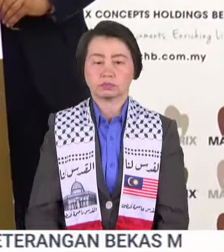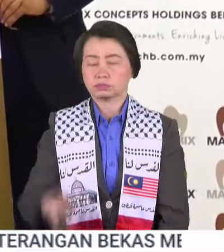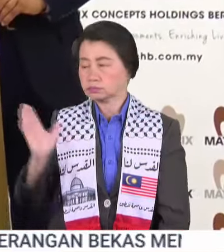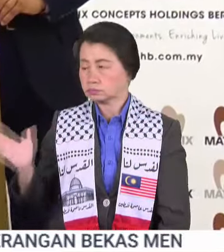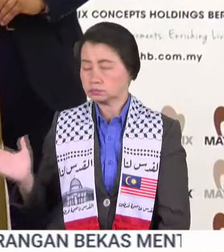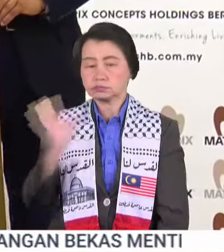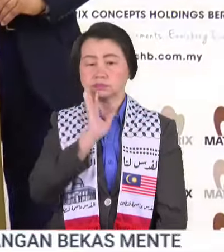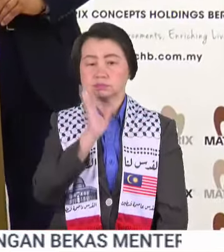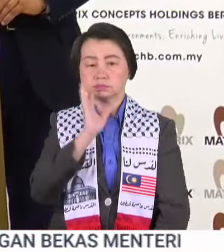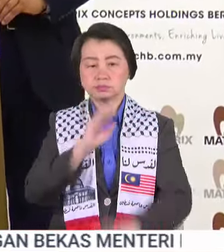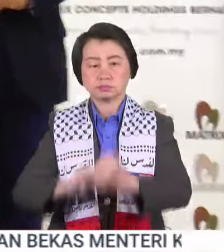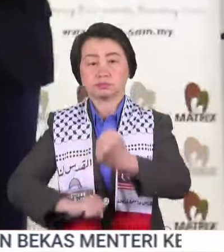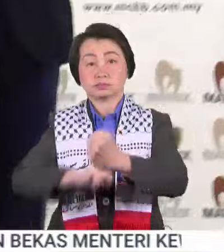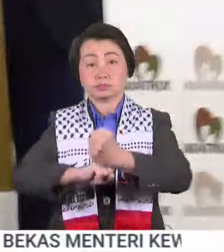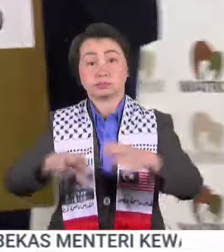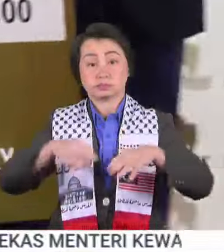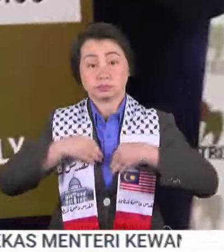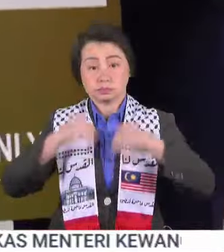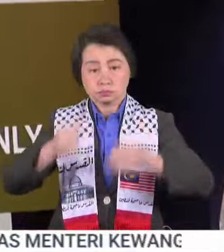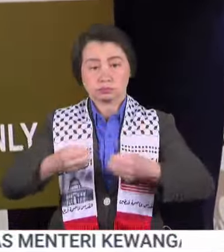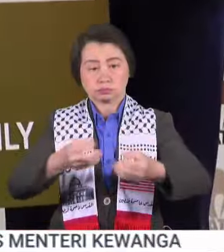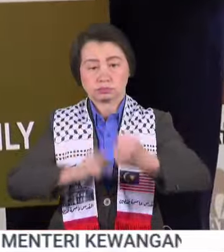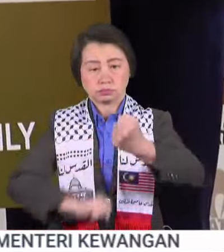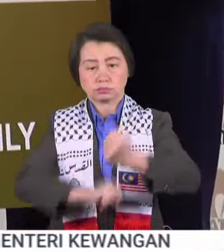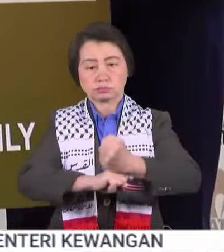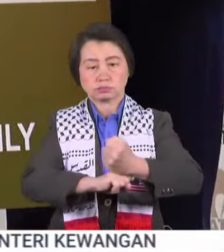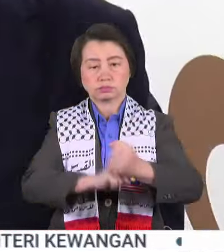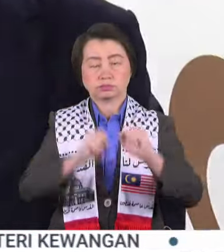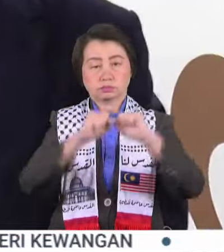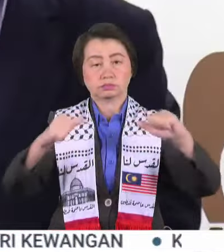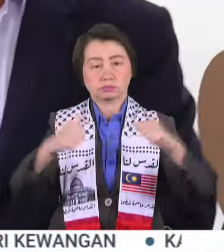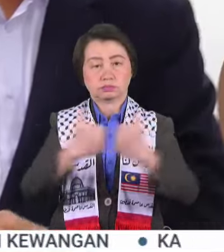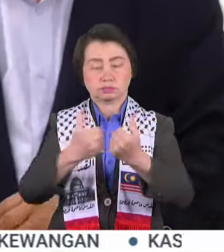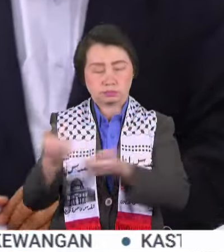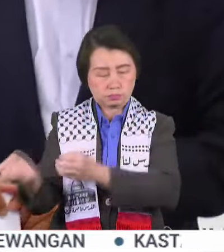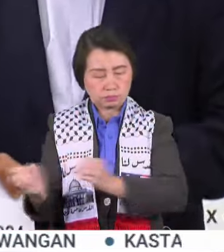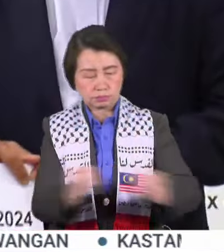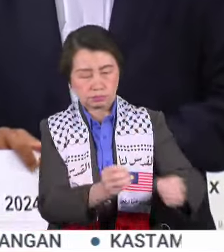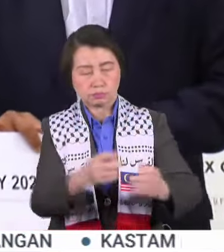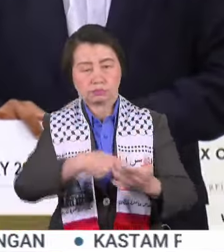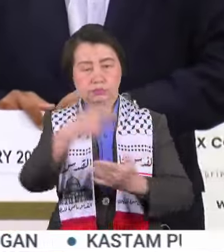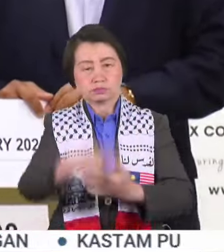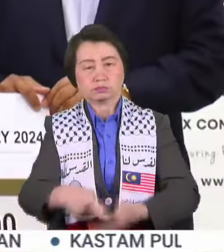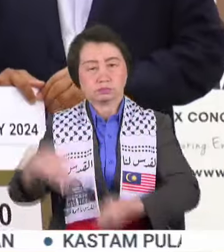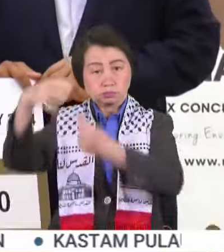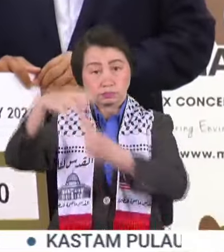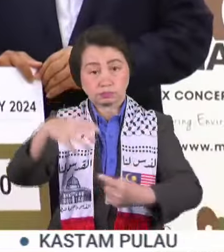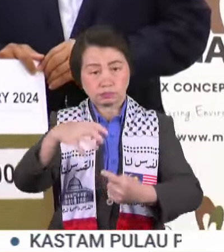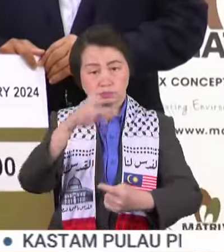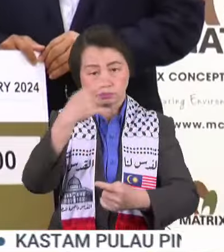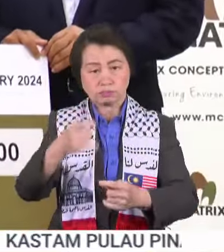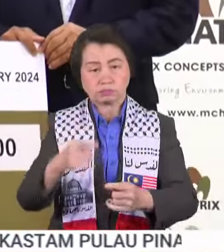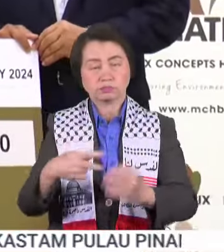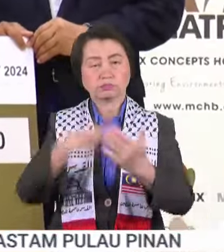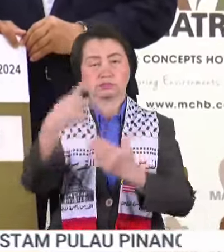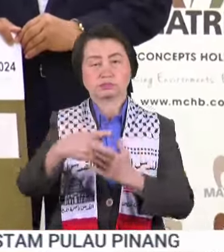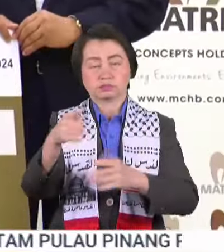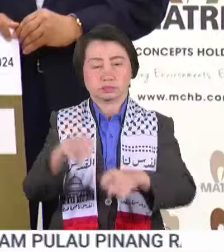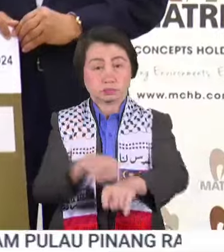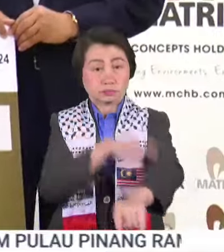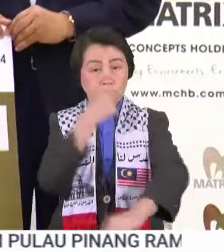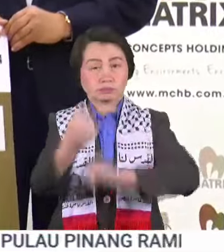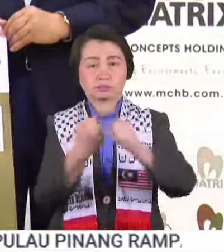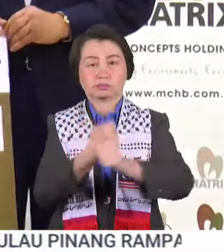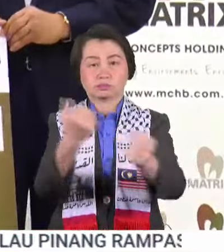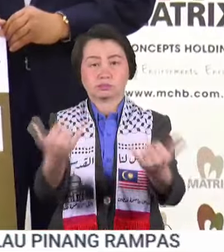Beliau berkata tajaan yang diterima dapat memberikan sokongan kepada persatuan dalam menganjurkan program kejohanan dan acara sepanjang tahun ini.